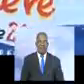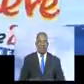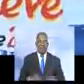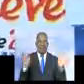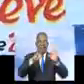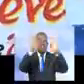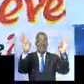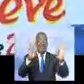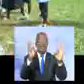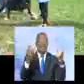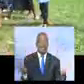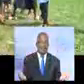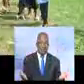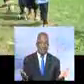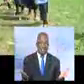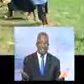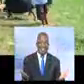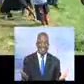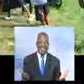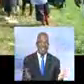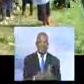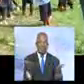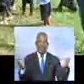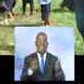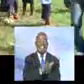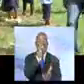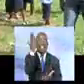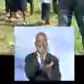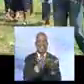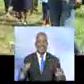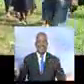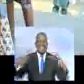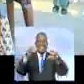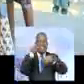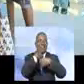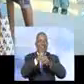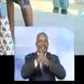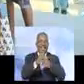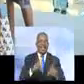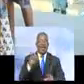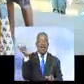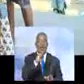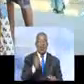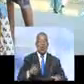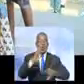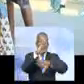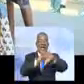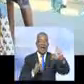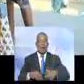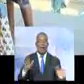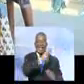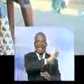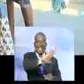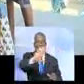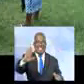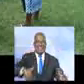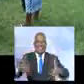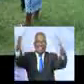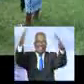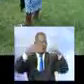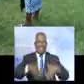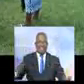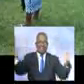Festival Village de rêve. Le but est de créer un cadre de divertissement et d'échange culturel afin d'inculquer aux enfants la vie en